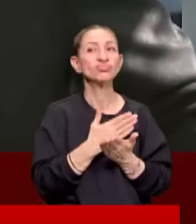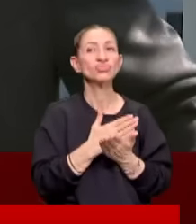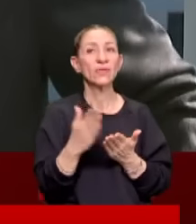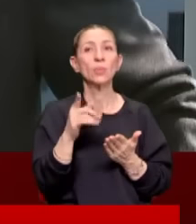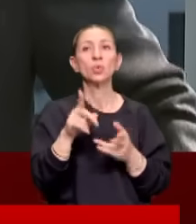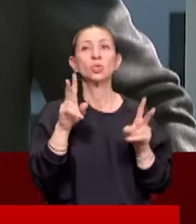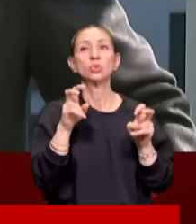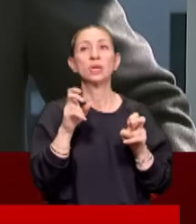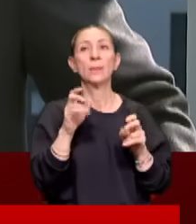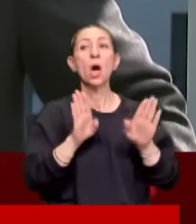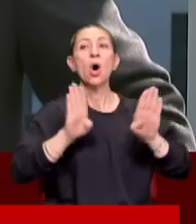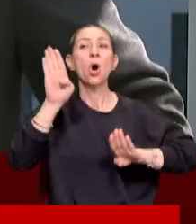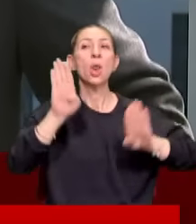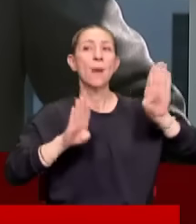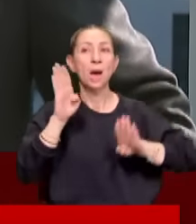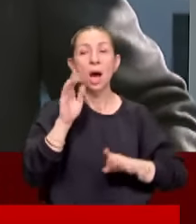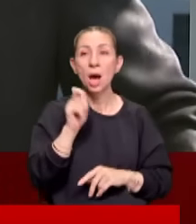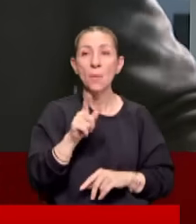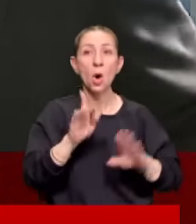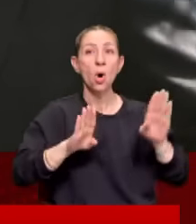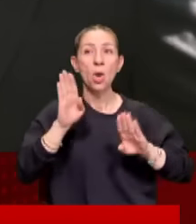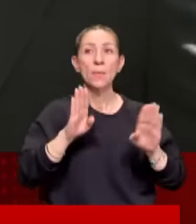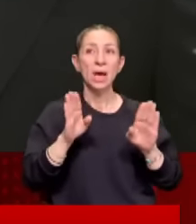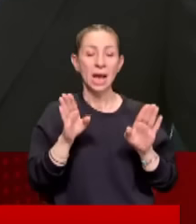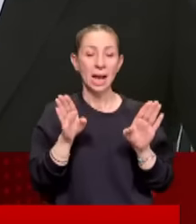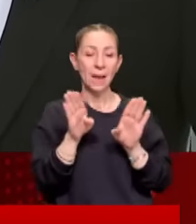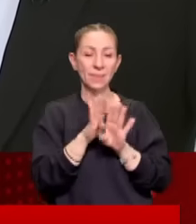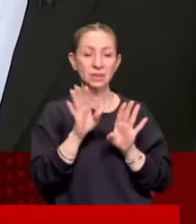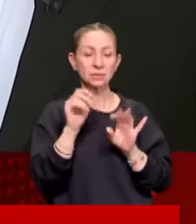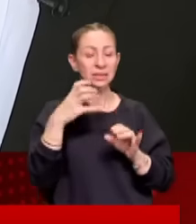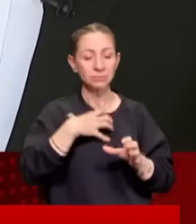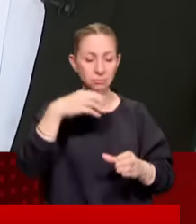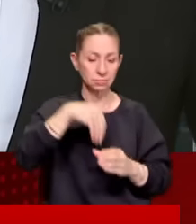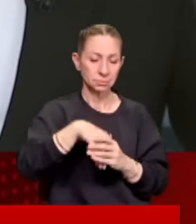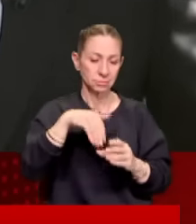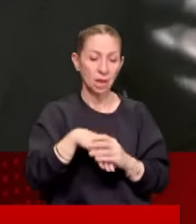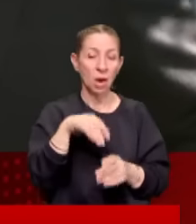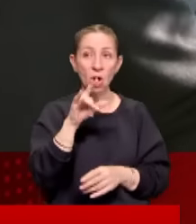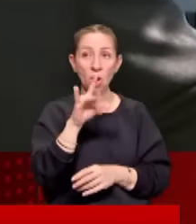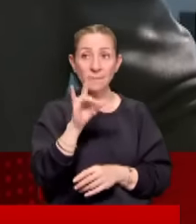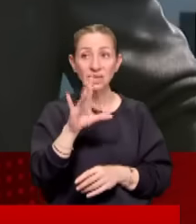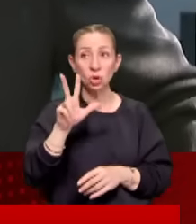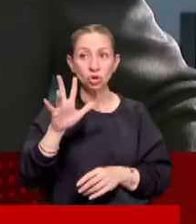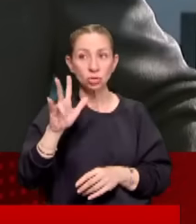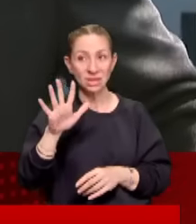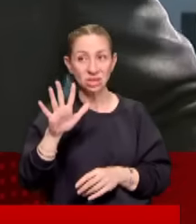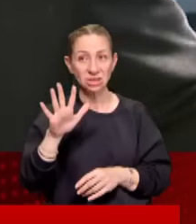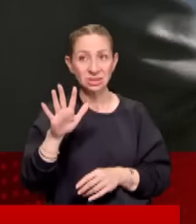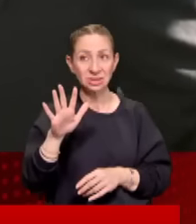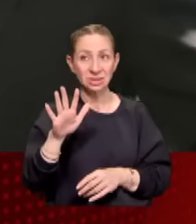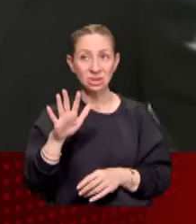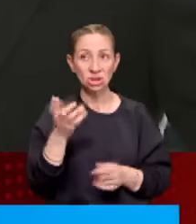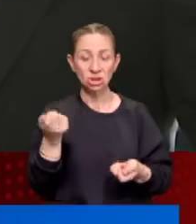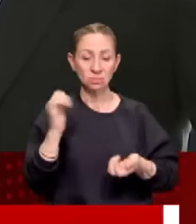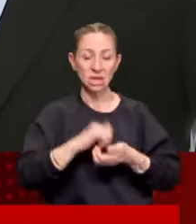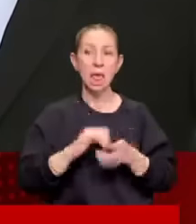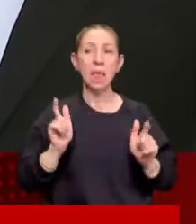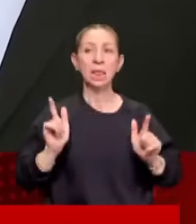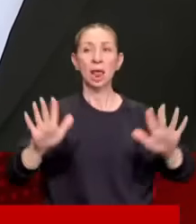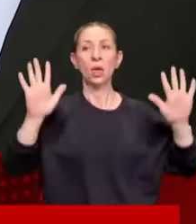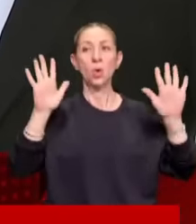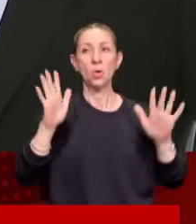konuda bir oylama yapıldı. Bu oylama kapalı oylama halinde yapıldı. 15'e 35 işbirliği